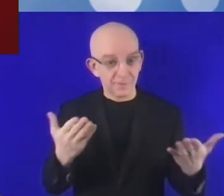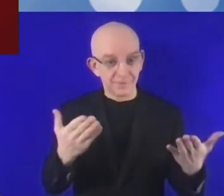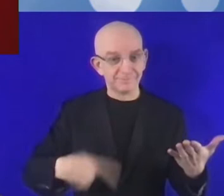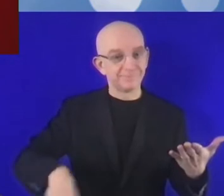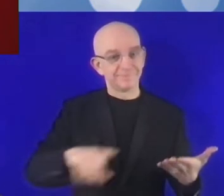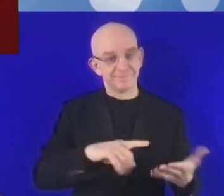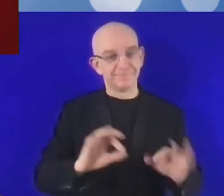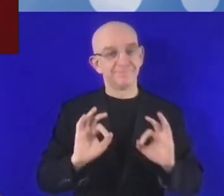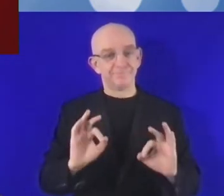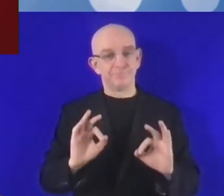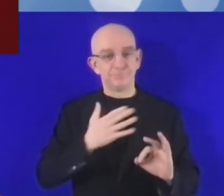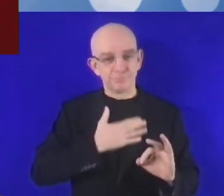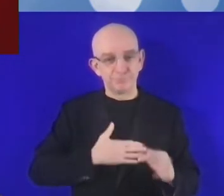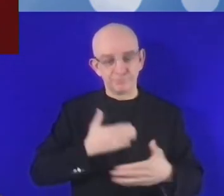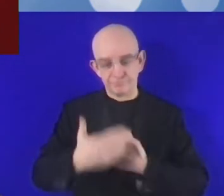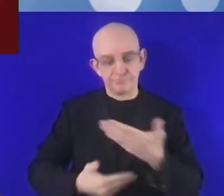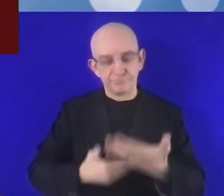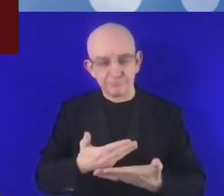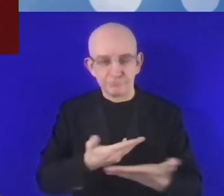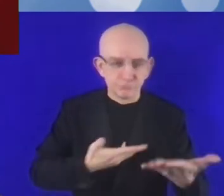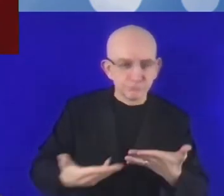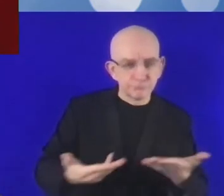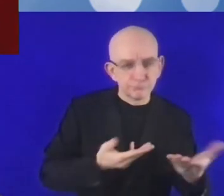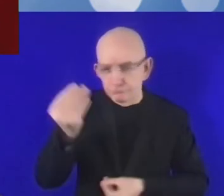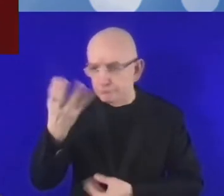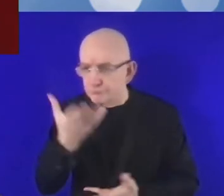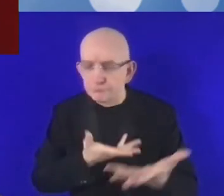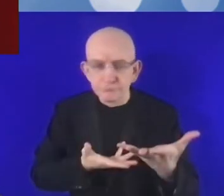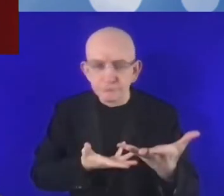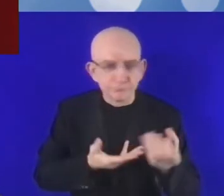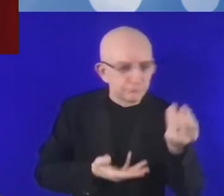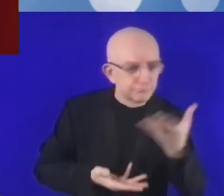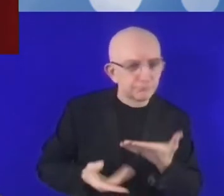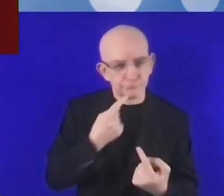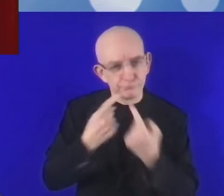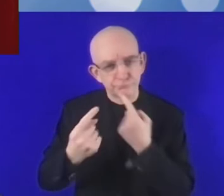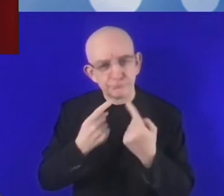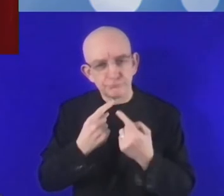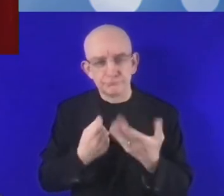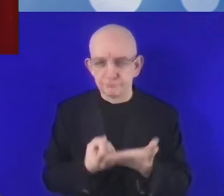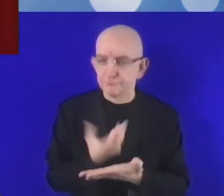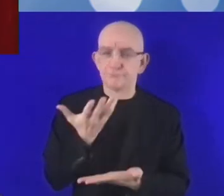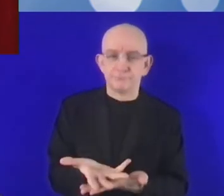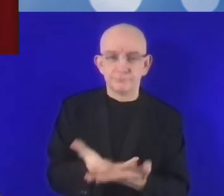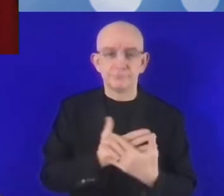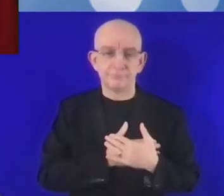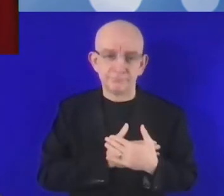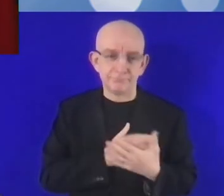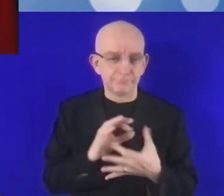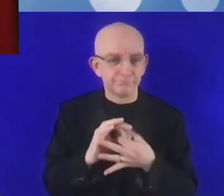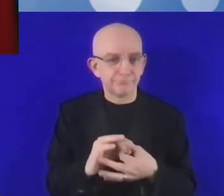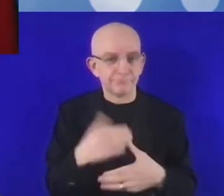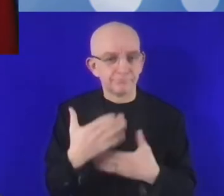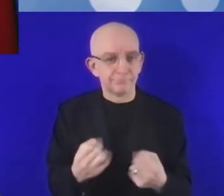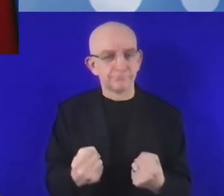Un réseau sans division, un réseau ouvert et libre. Je pense qu'il est particulièrement bien choisi. Je vous